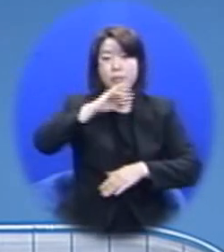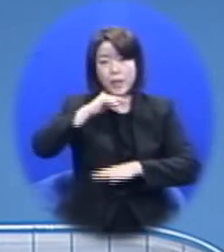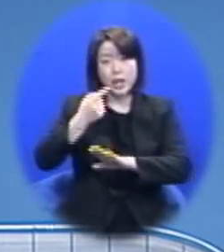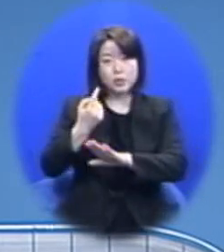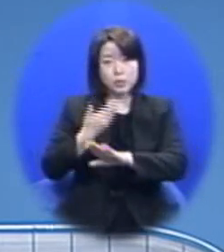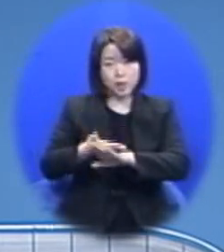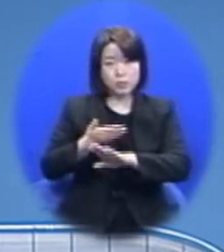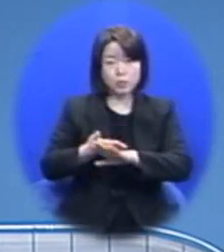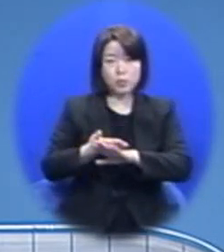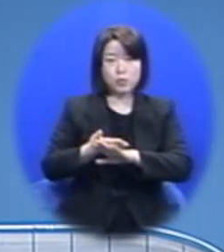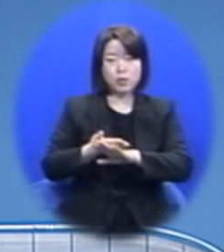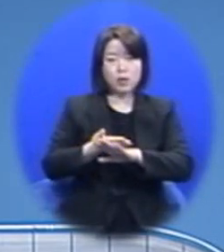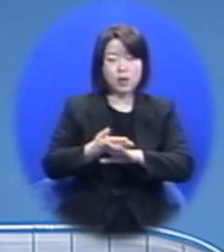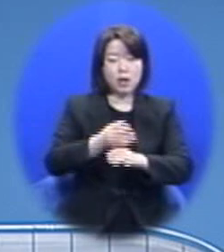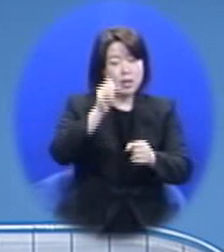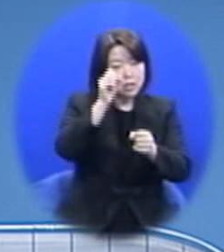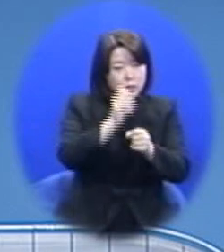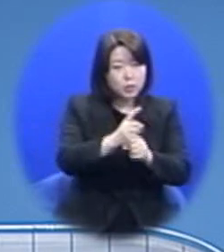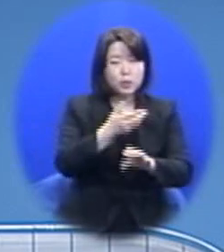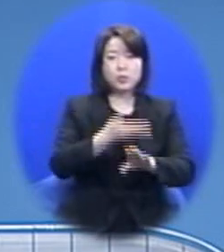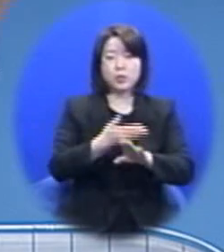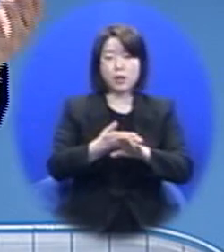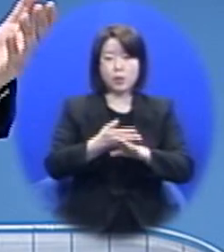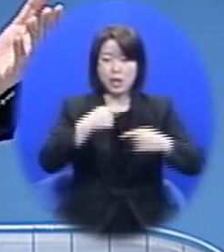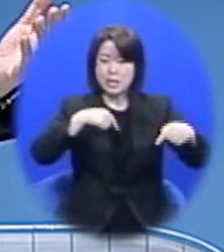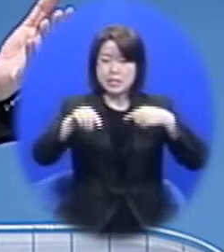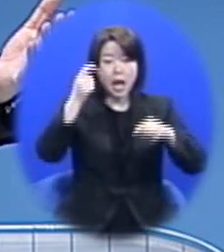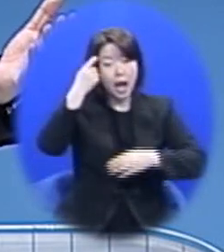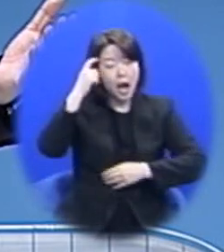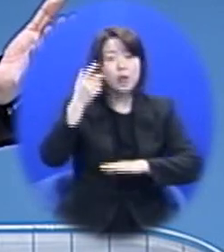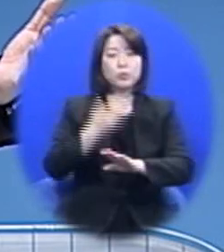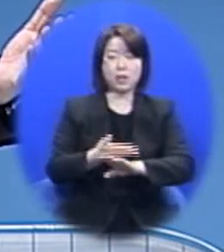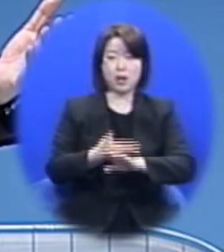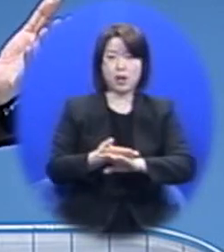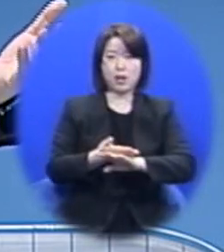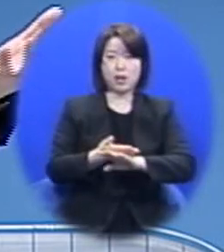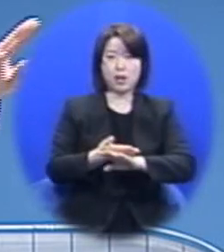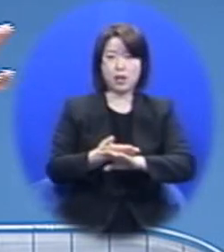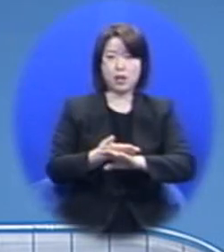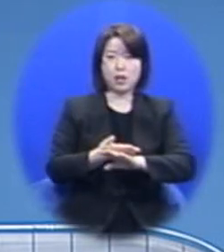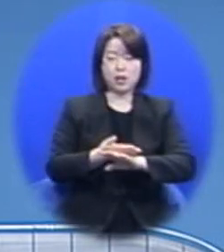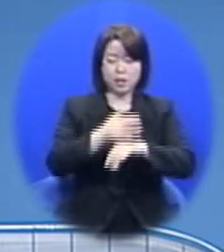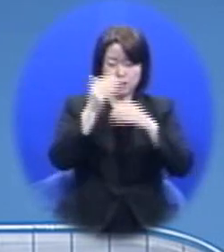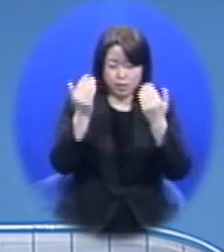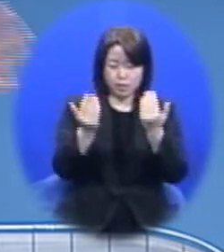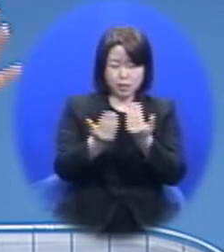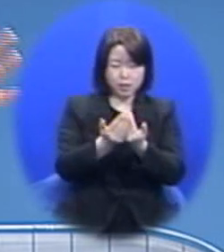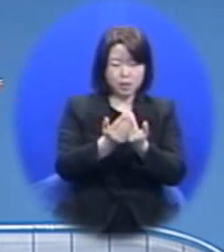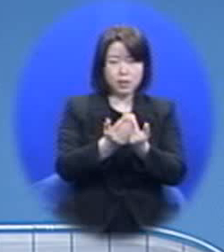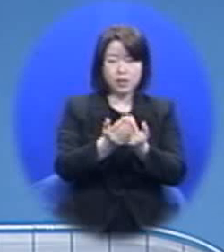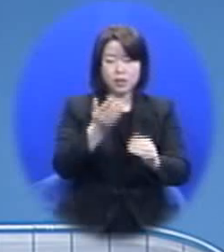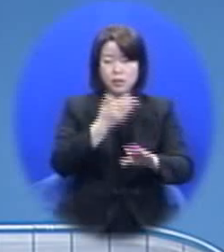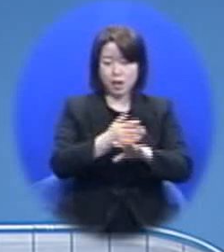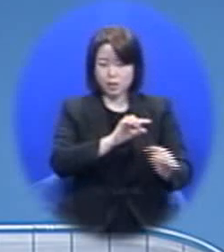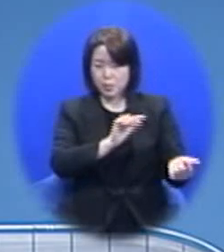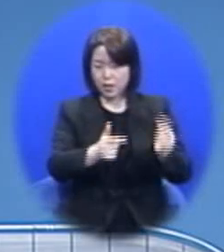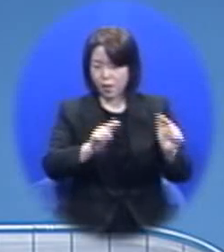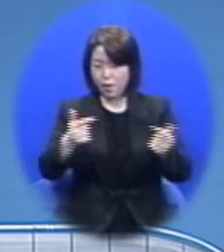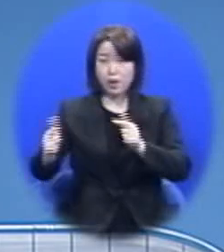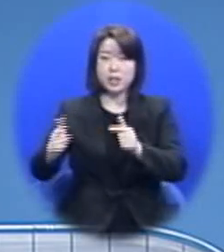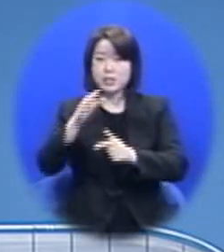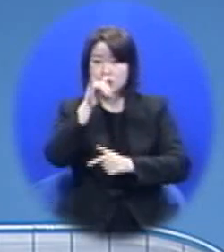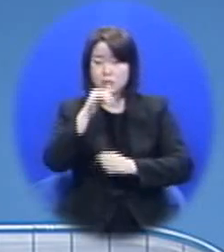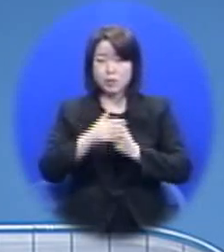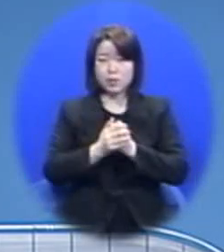다르고, 성향도 다르고, 정치적인 의견도 다르고, 다른 걸 따지면 한둘이 아니요. 남녀가